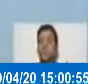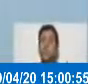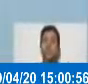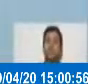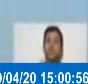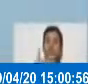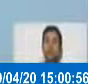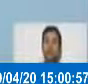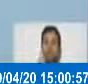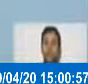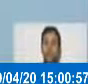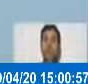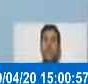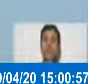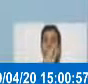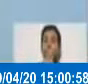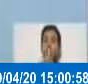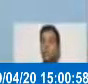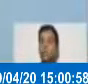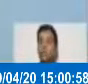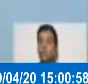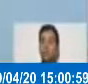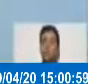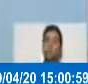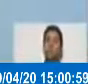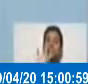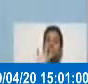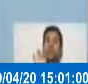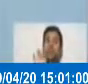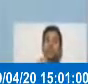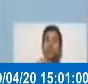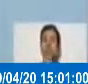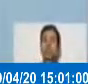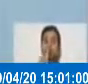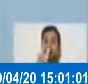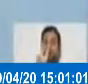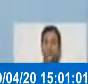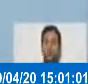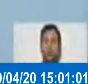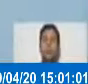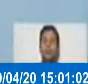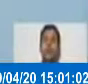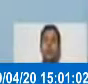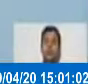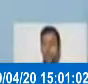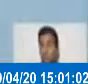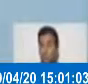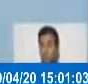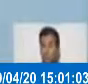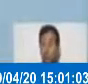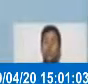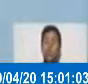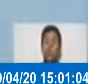আমাদের এ পর্যন্ত যারা হাসপাতালে ভর্তি আছেন তাদের মধ্যে সুস্থ হয়েছেন 11 জন, গত 24 ঘন্টা 11 জন সুস্থ হয়েছেন